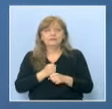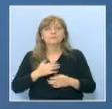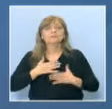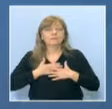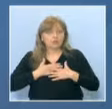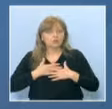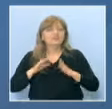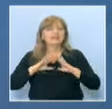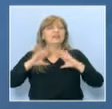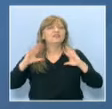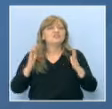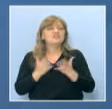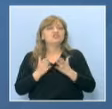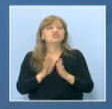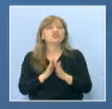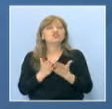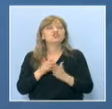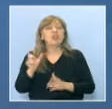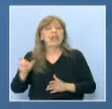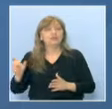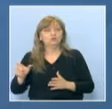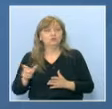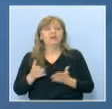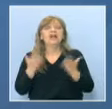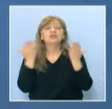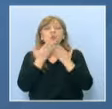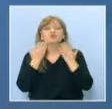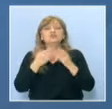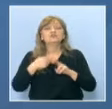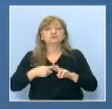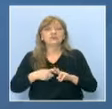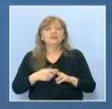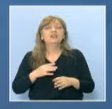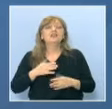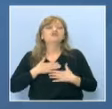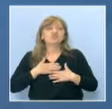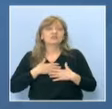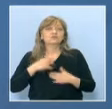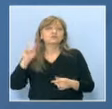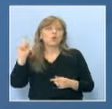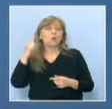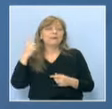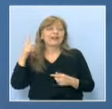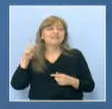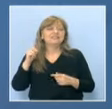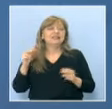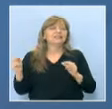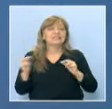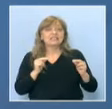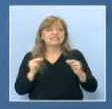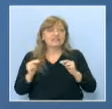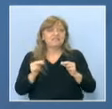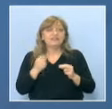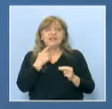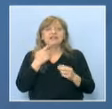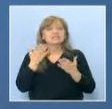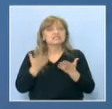всички членове на училището настоятелство, в частност на управителния съвет, за това,